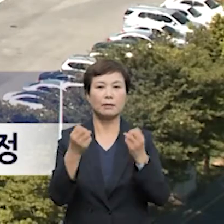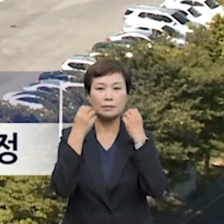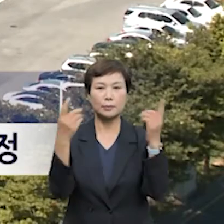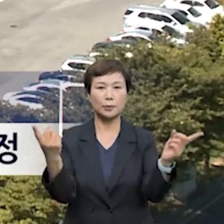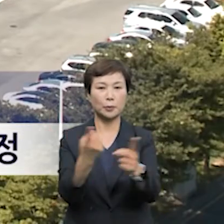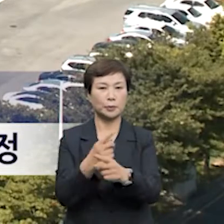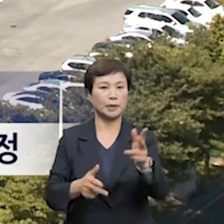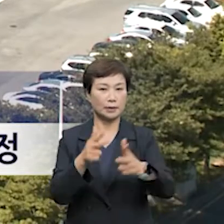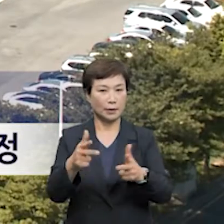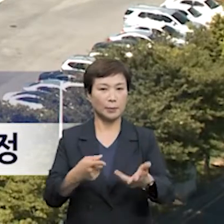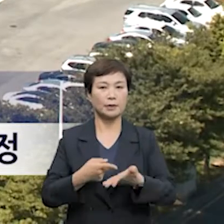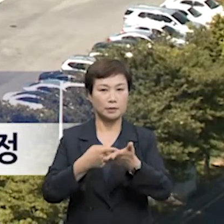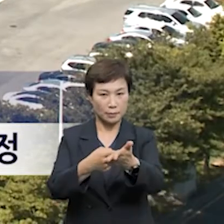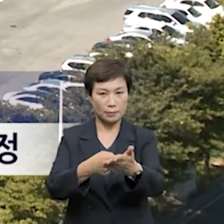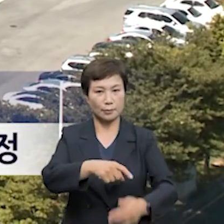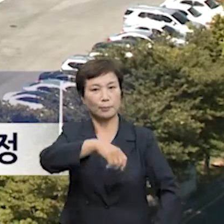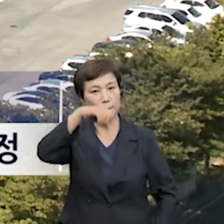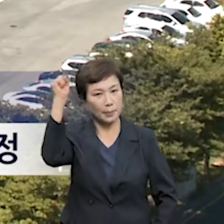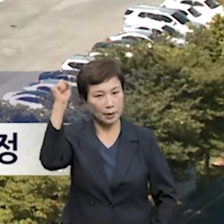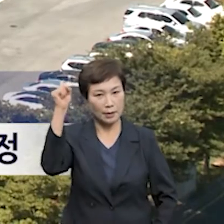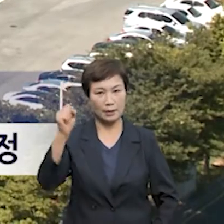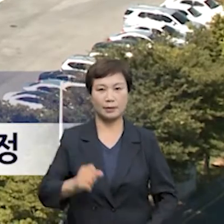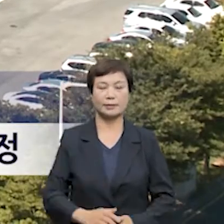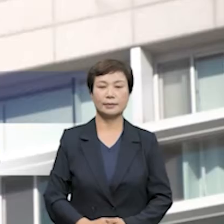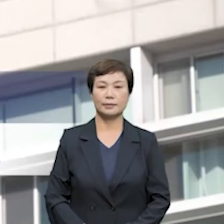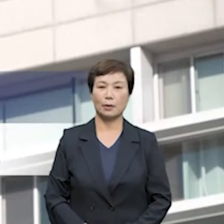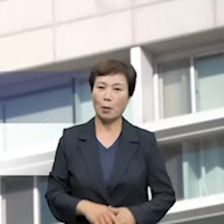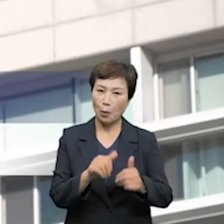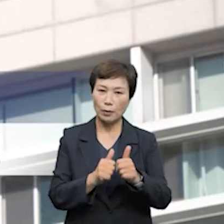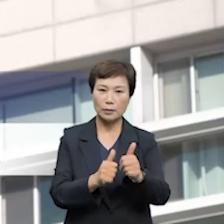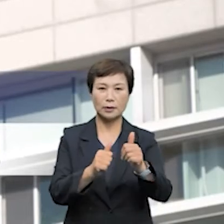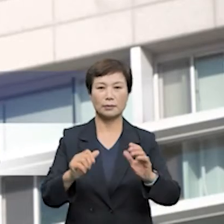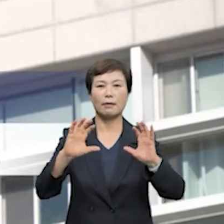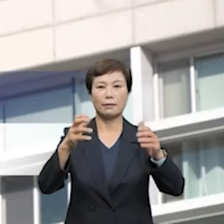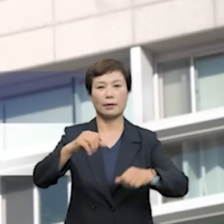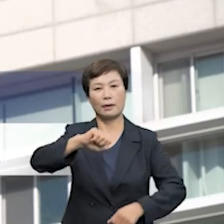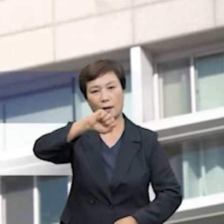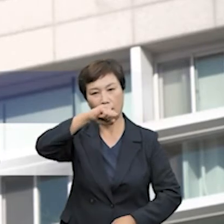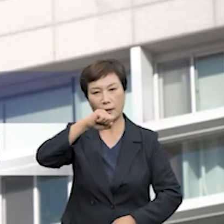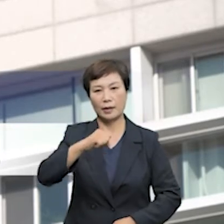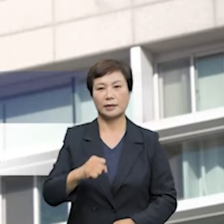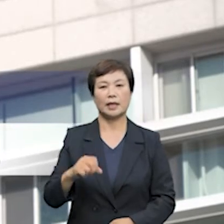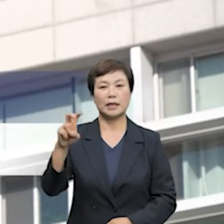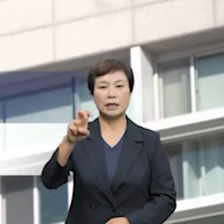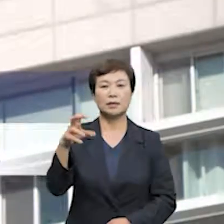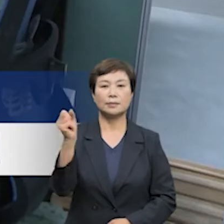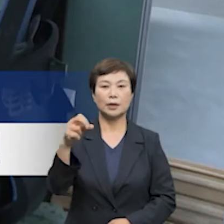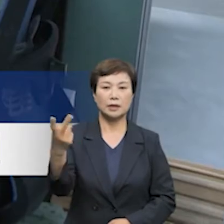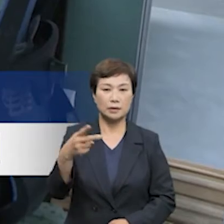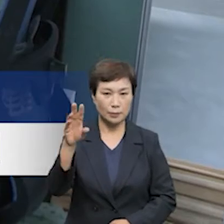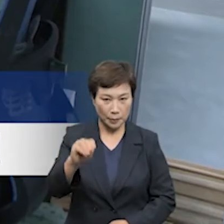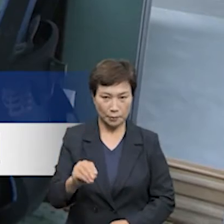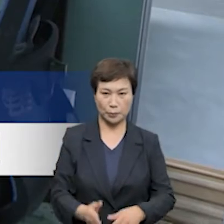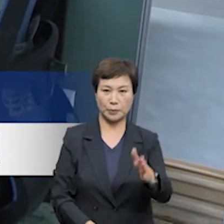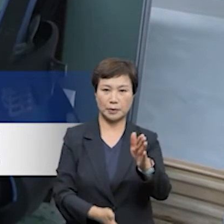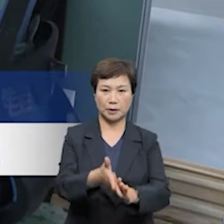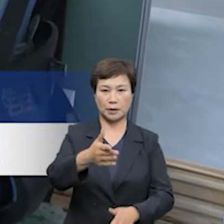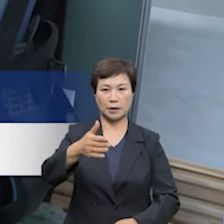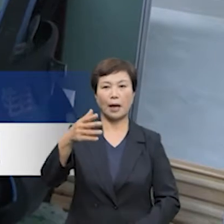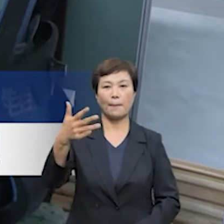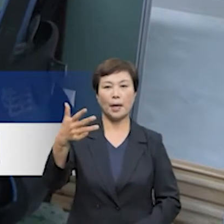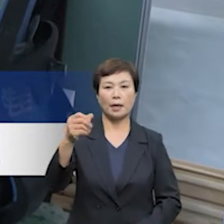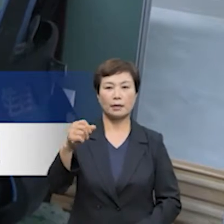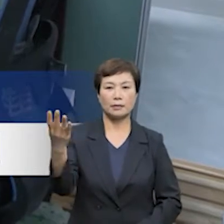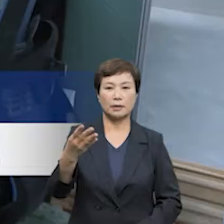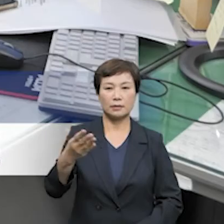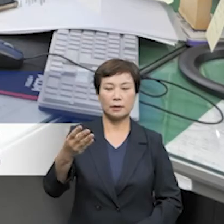2022년 지역혁신 프로젝트에 선정됐습니다. 이에 따라 광주시는 국비 20억 2천만 원을 확보했으며 12